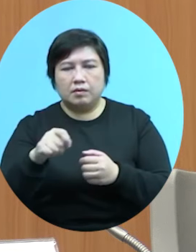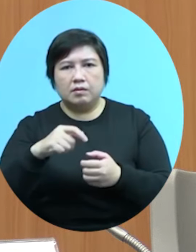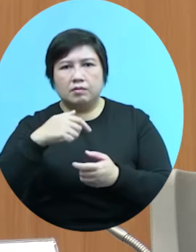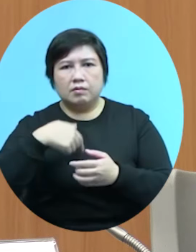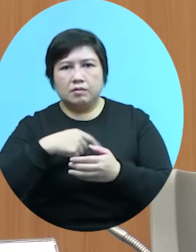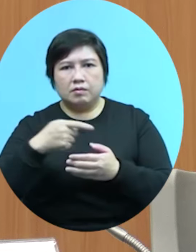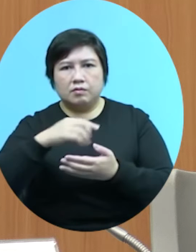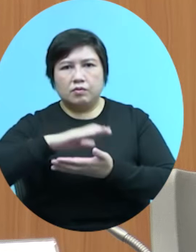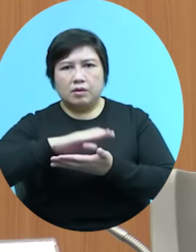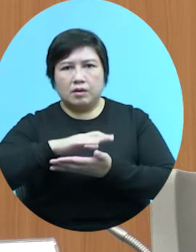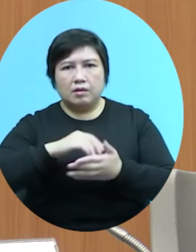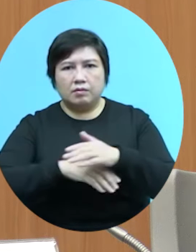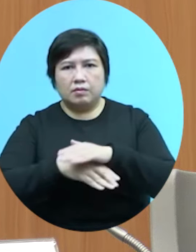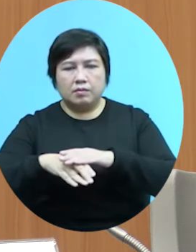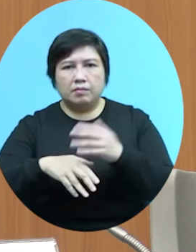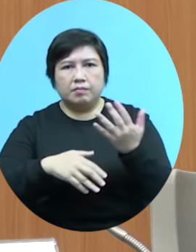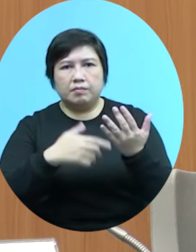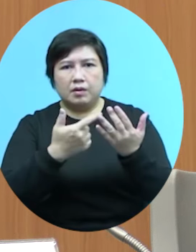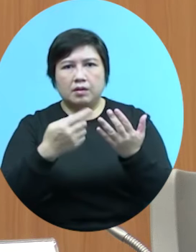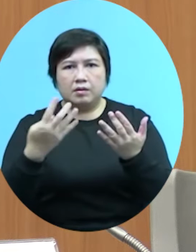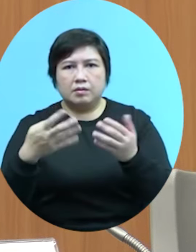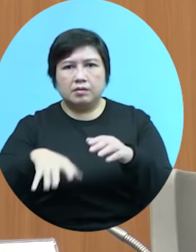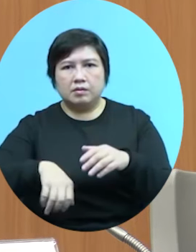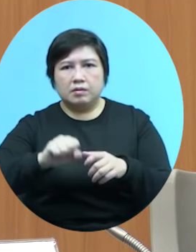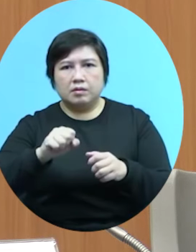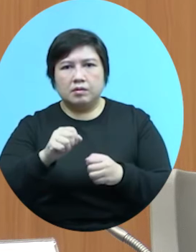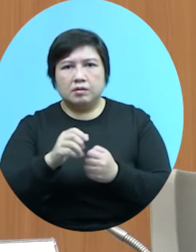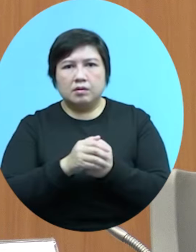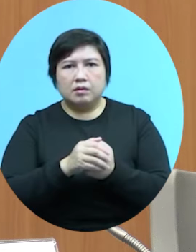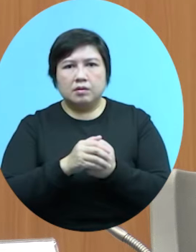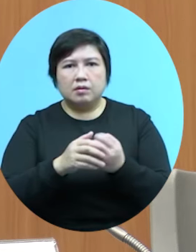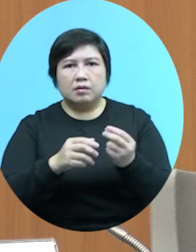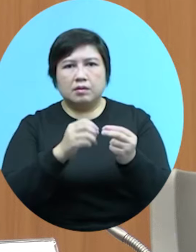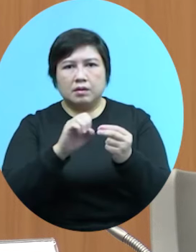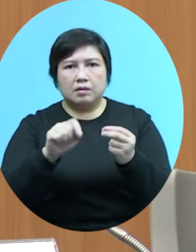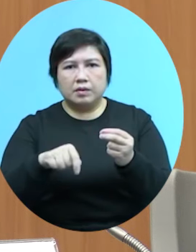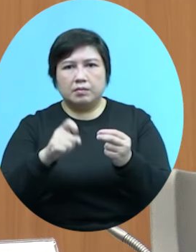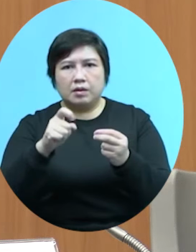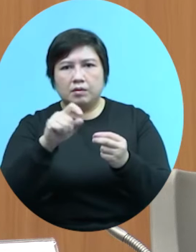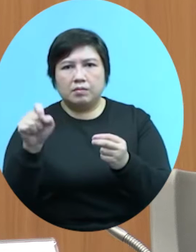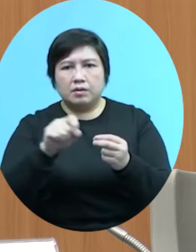五百八十四間使用量是百分之七十點九